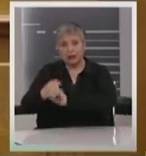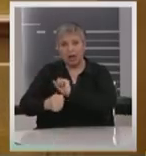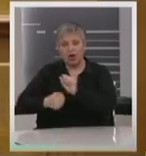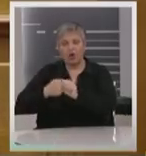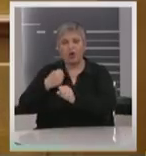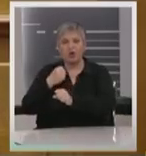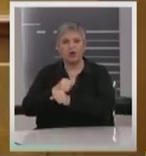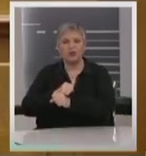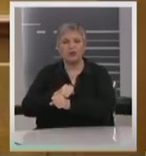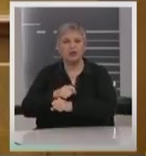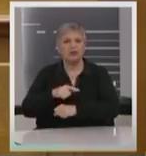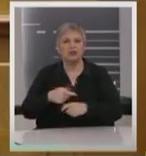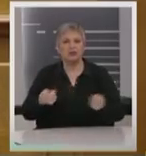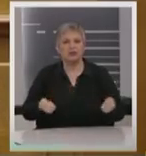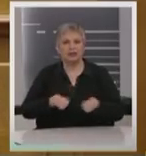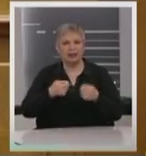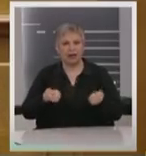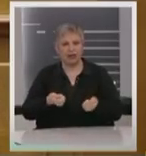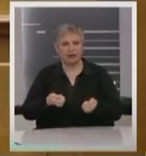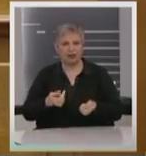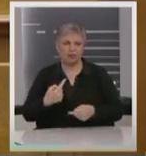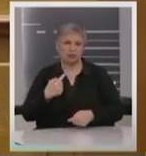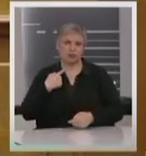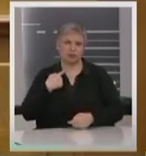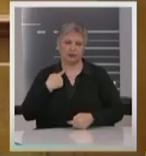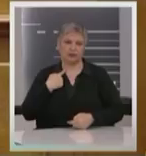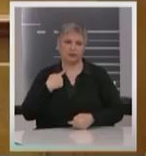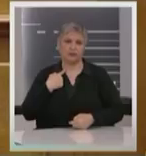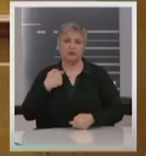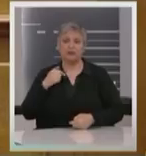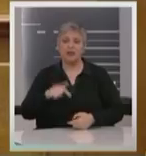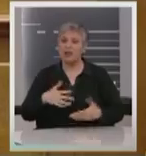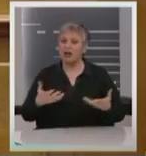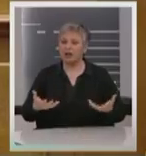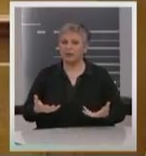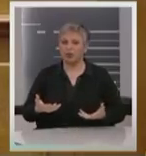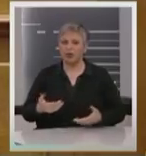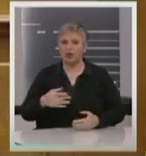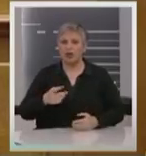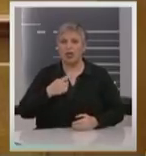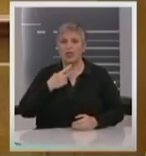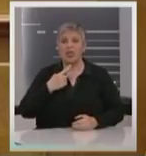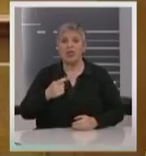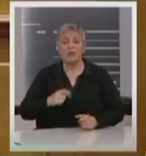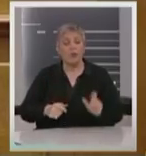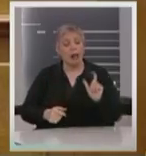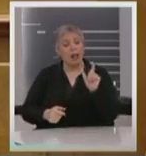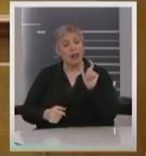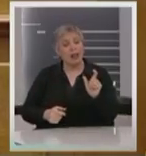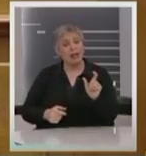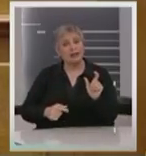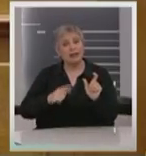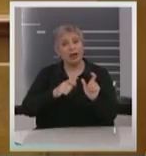Τσίπρα, δεν λέγεται υπεραπόδοση από κανέναν, σε κανένα λεξικό. Αυτό